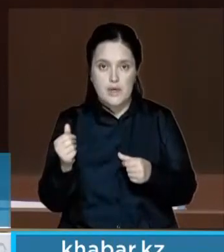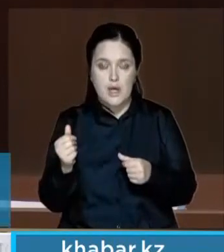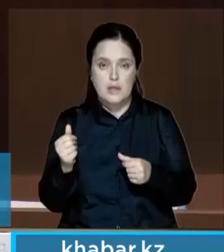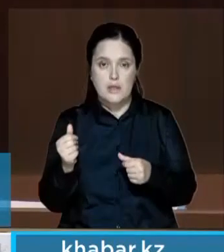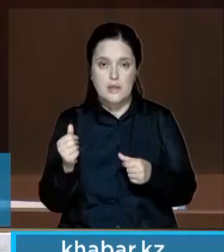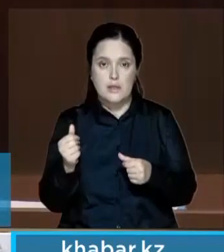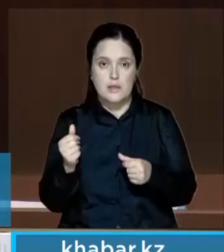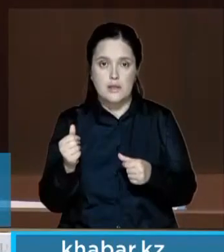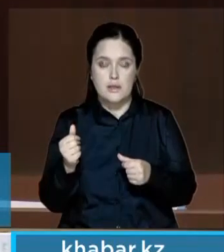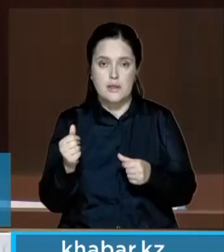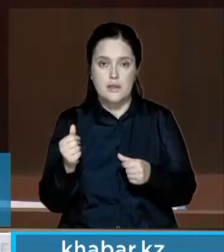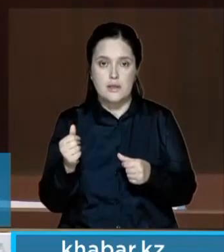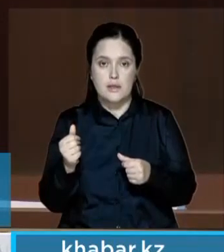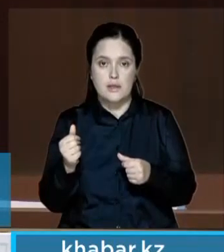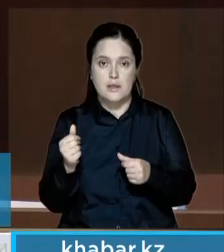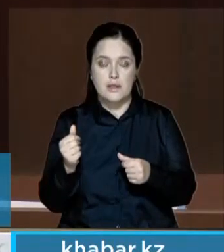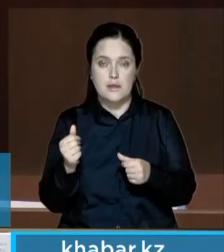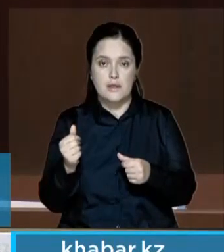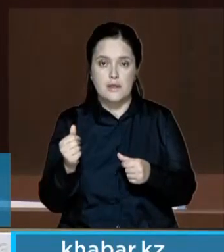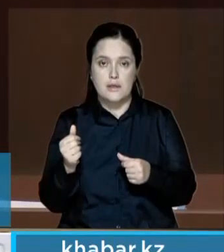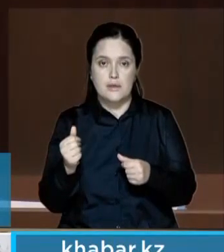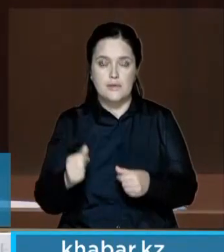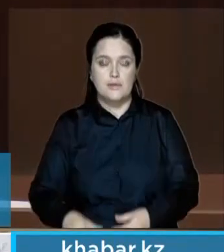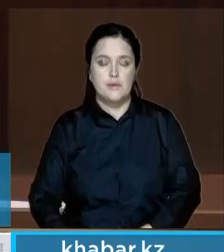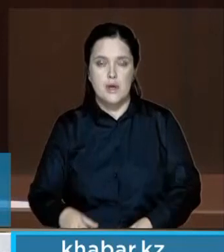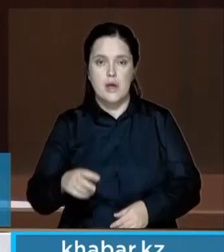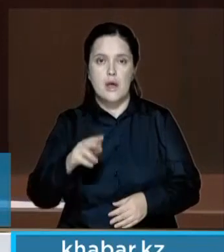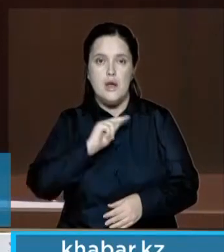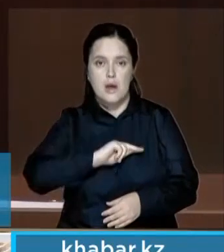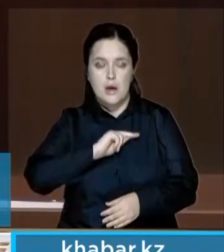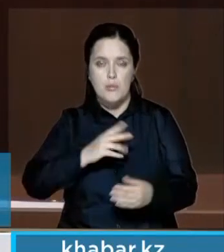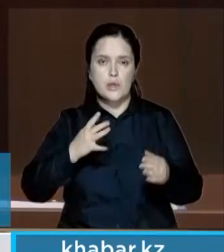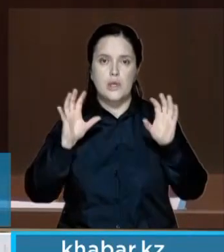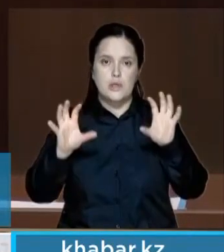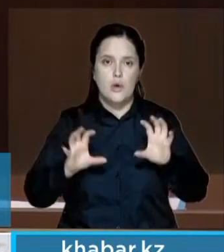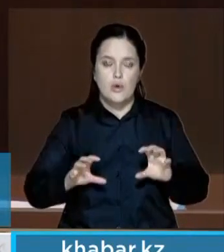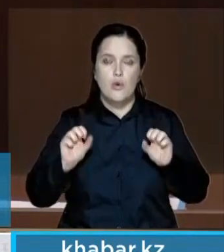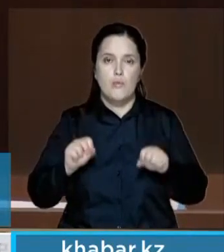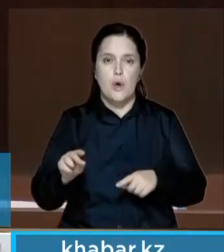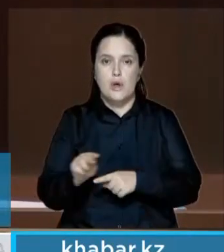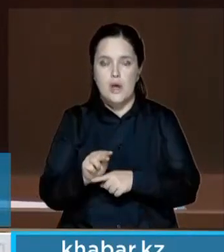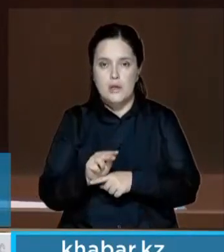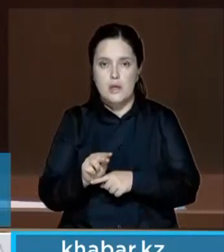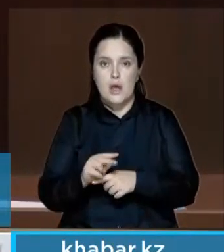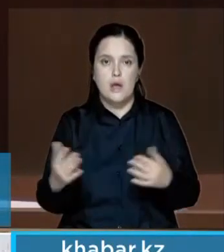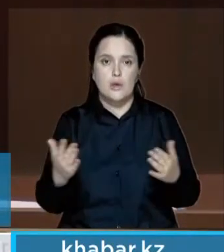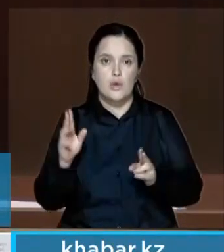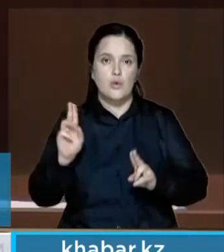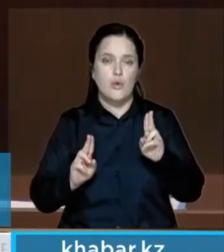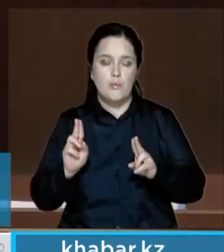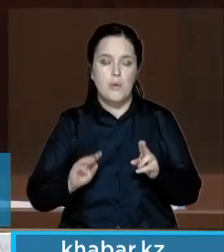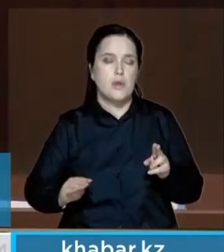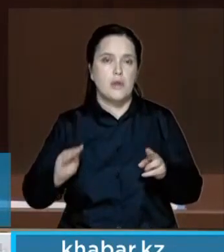профессии медицинского работника. Какие законы мы можем подкорректировать, какие нормы дополнительно мы